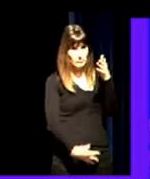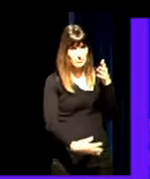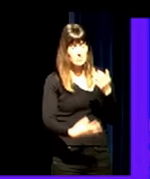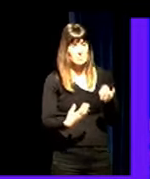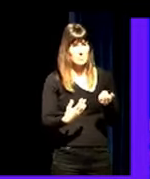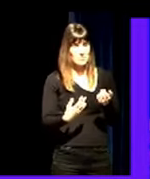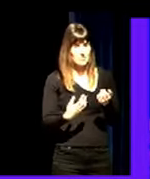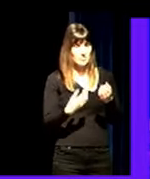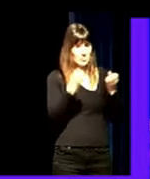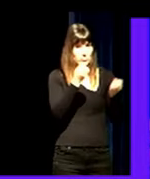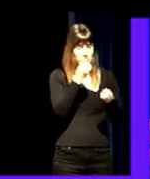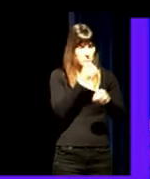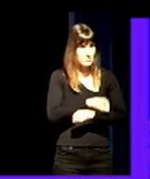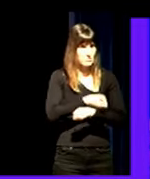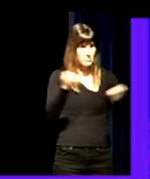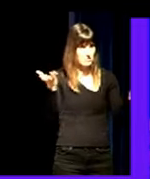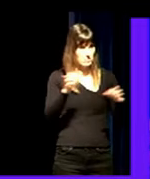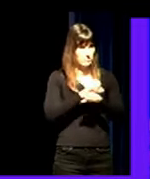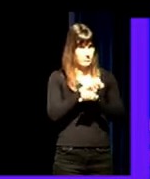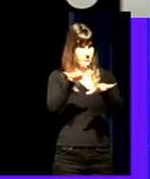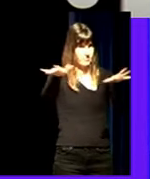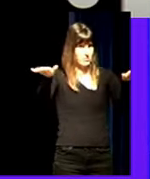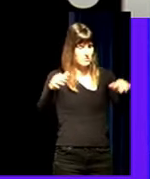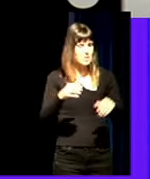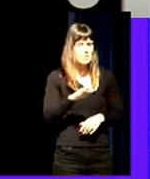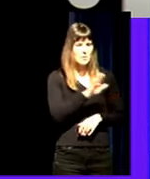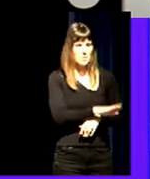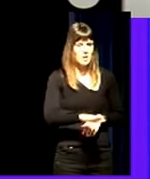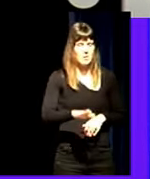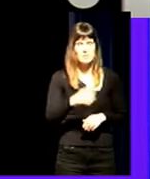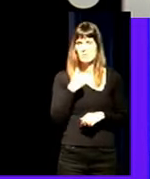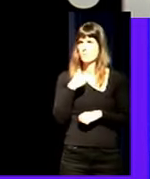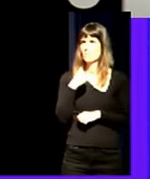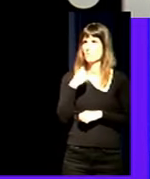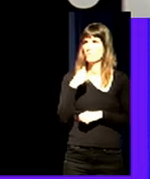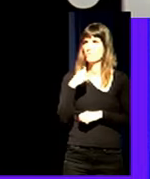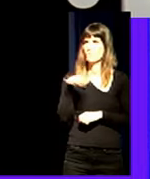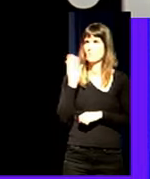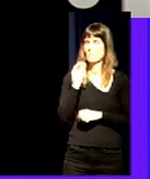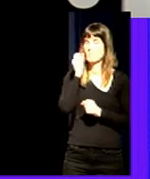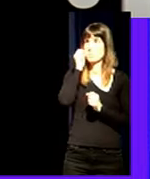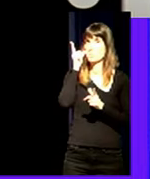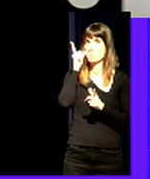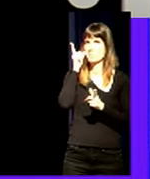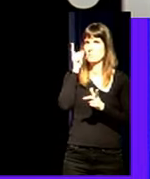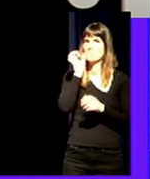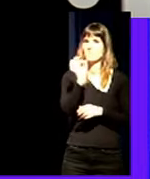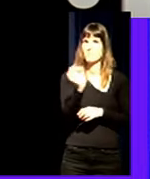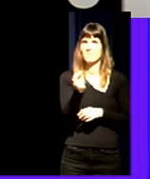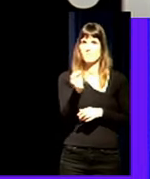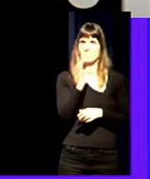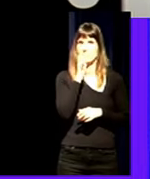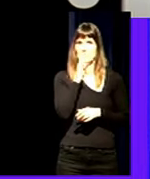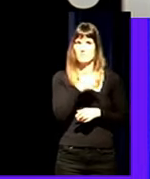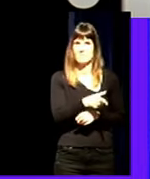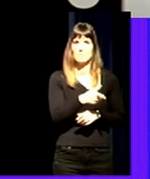Eta hain, zikirra gaz badira ere, ulertzen dut ez, da? Zeran, eta gainean ez hartuta dauz. Oso txikitzuek eta